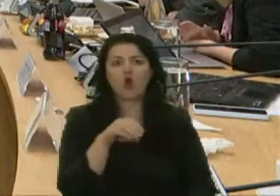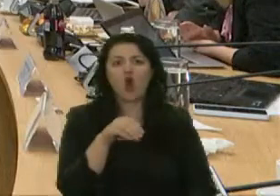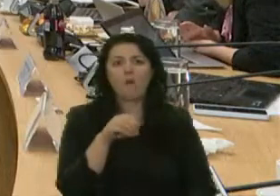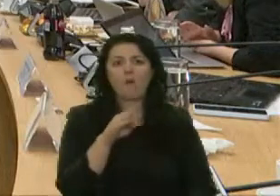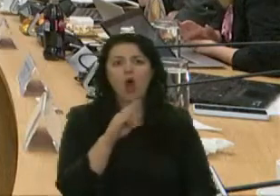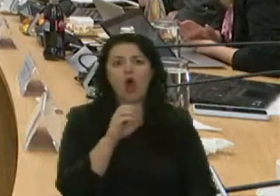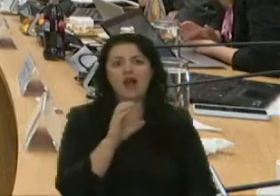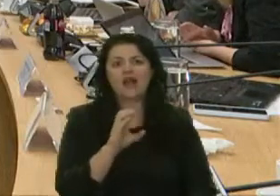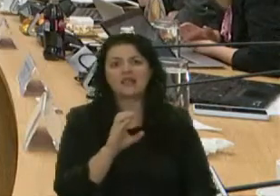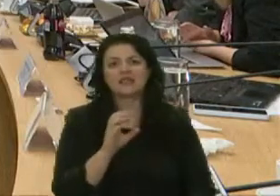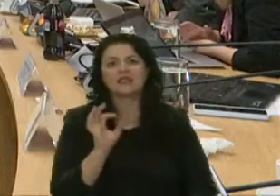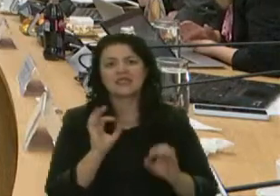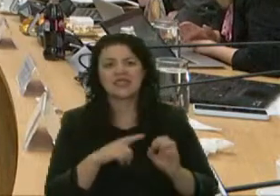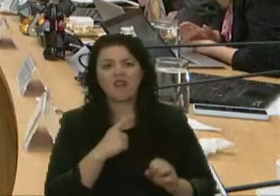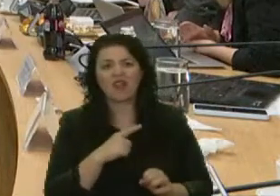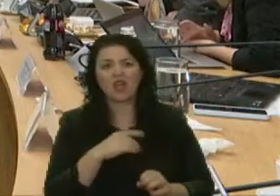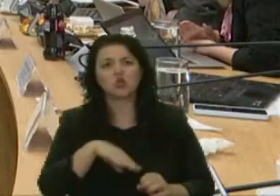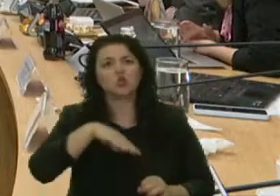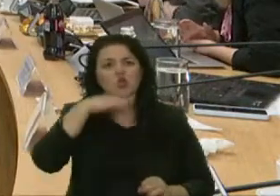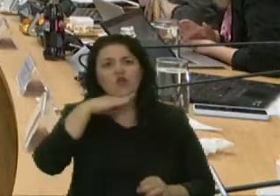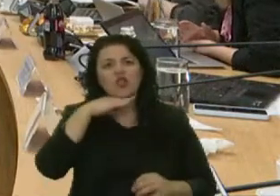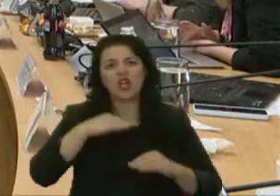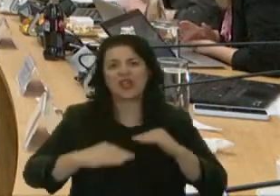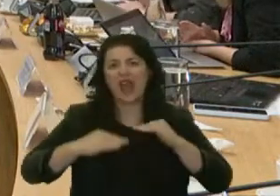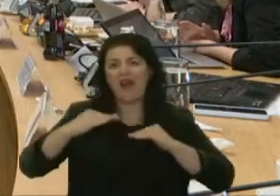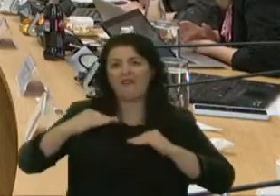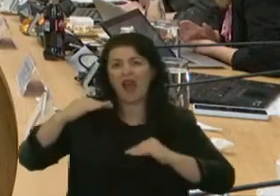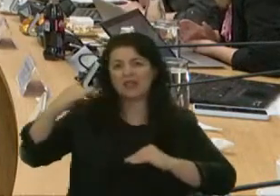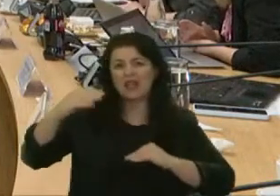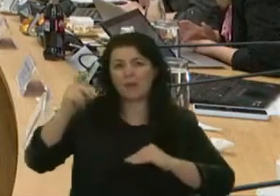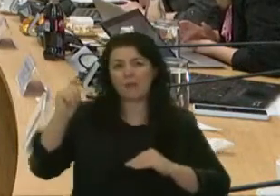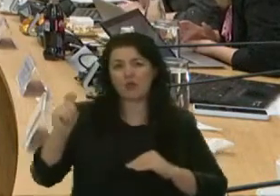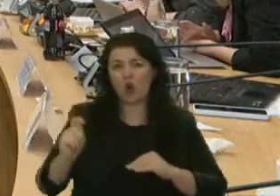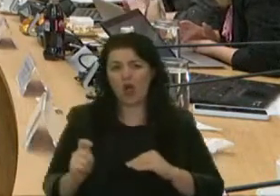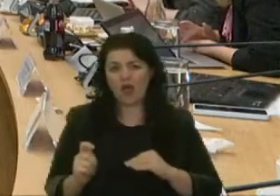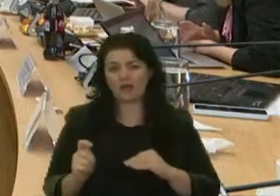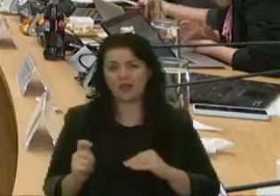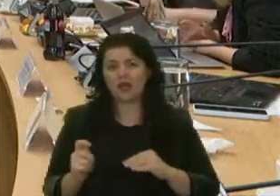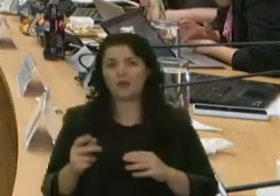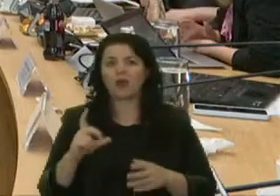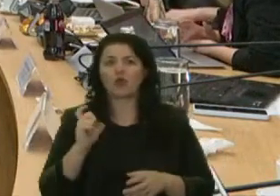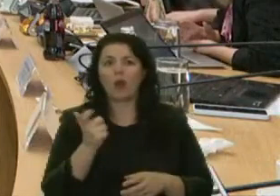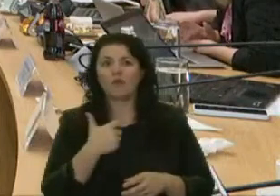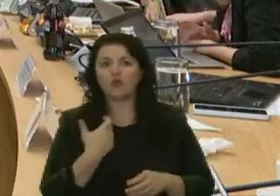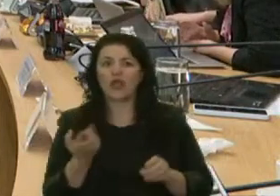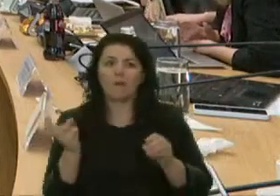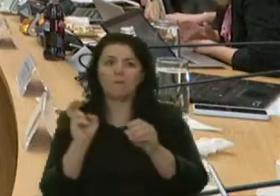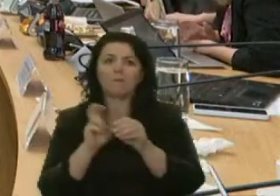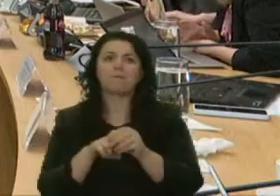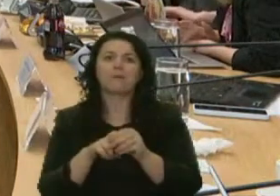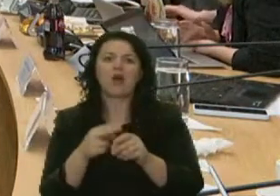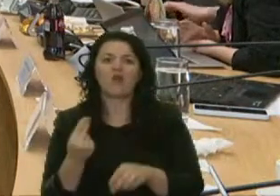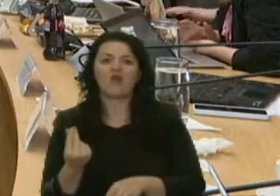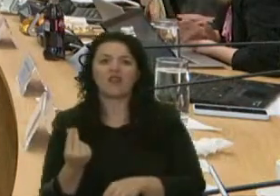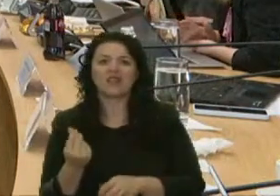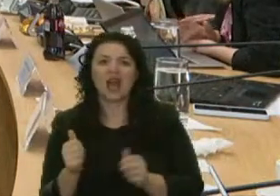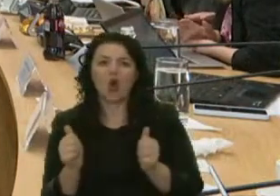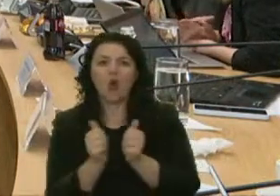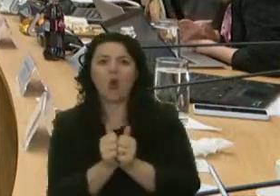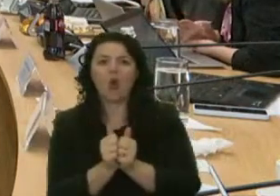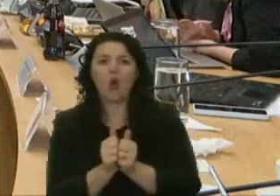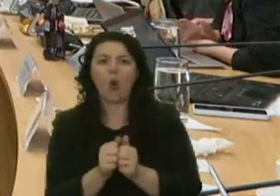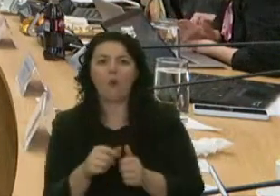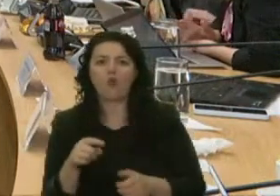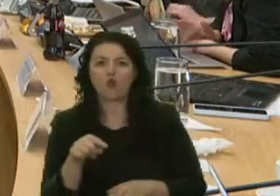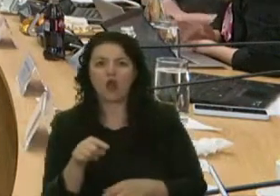fie deja suficient de avansat și acest proiect și de matur pentru a putea face Finanțarea comună ar fi